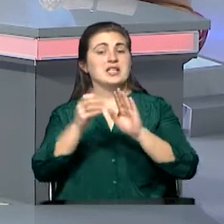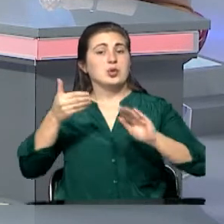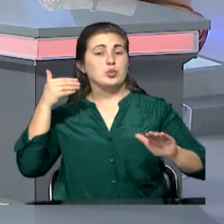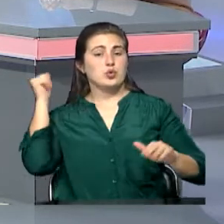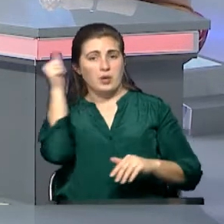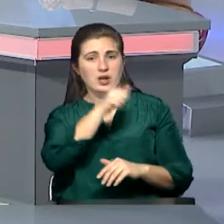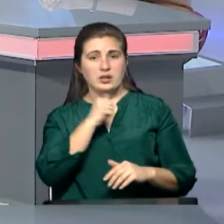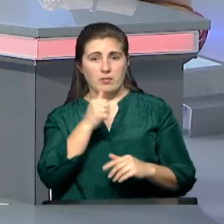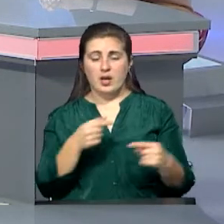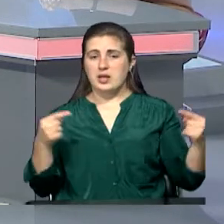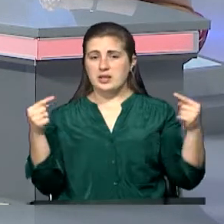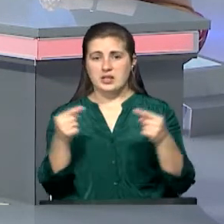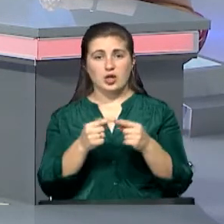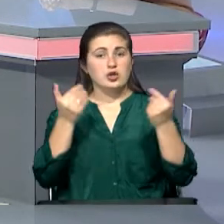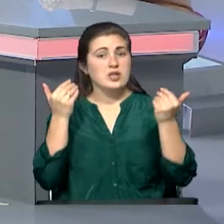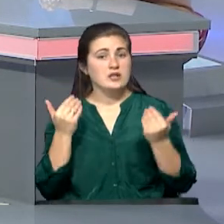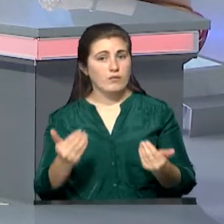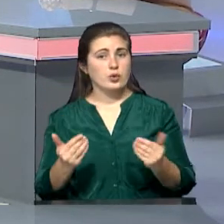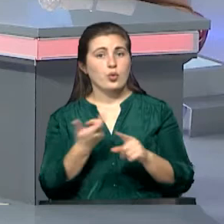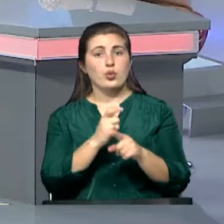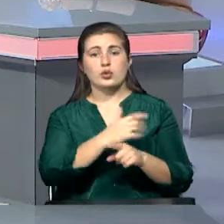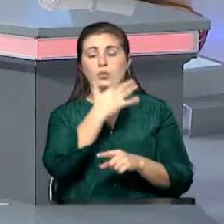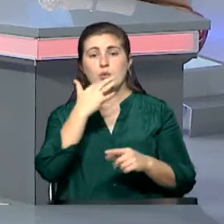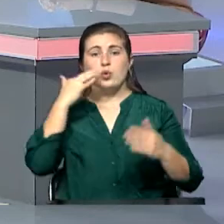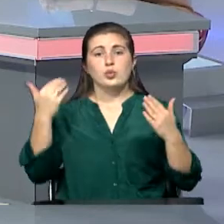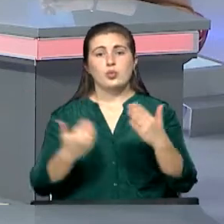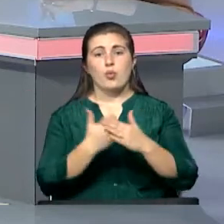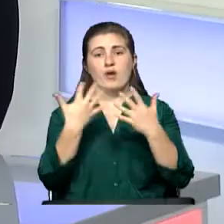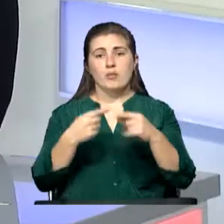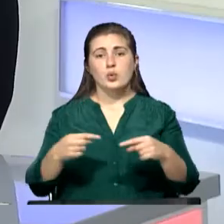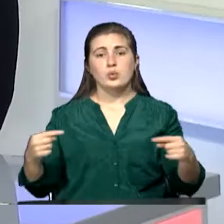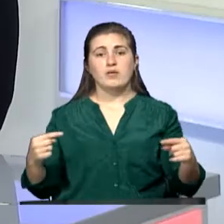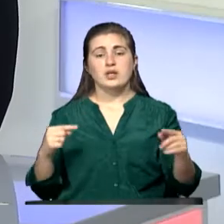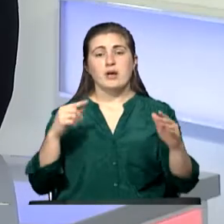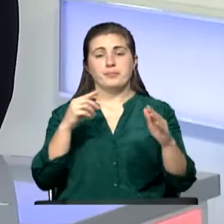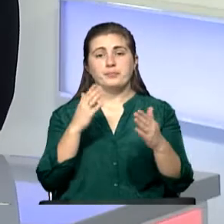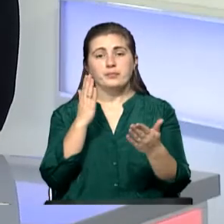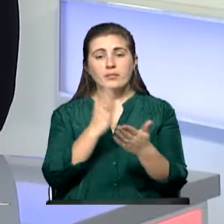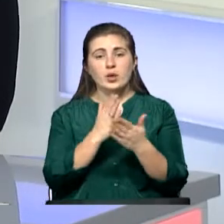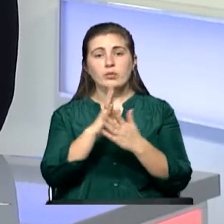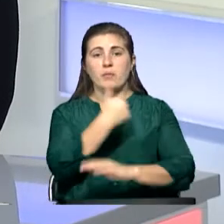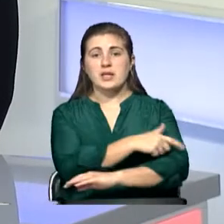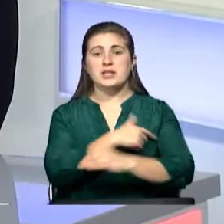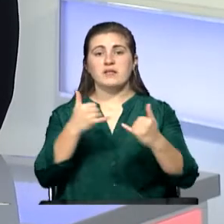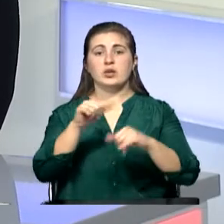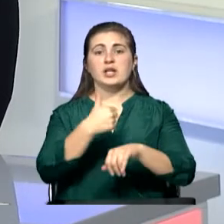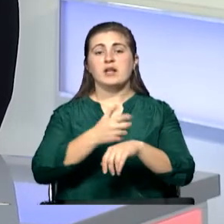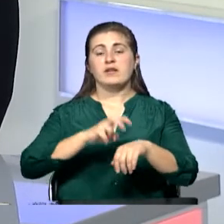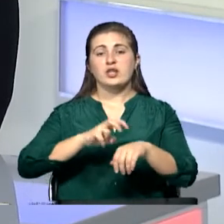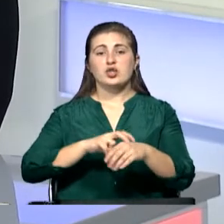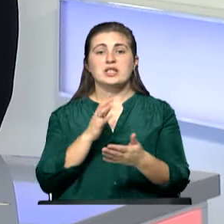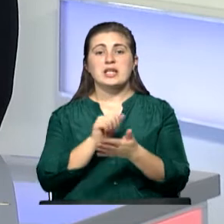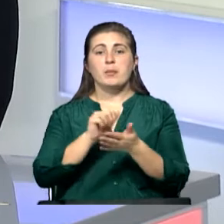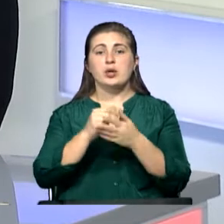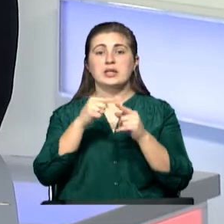годами? Однозначно. Сегодня очень много нового оборудования заходит в больницы. Сегодня главврачи занимаются